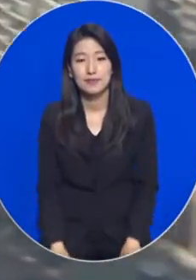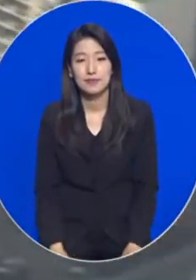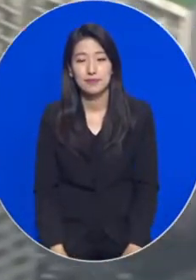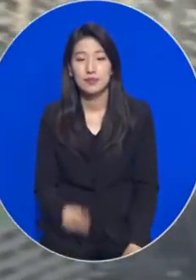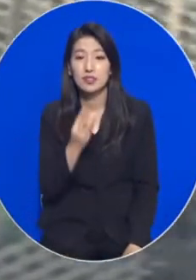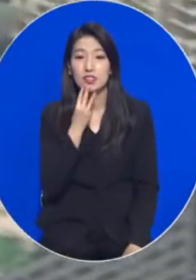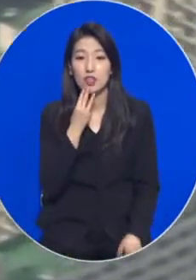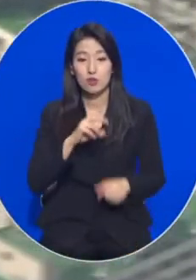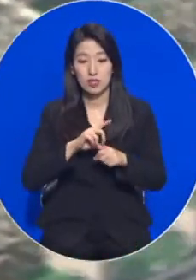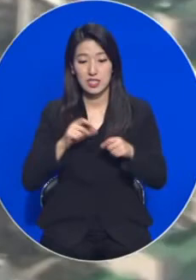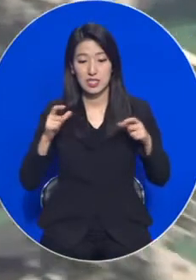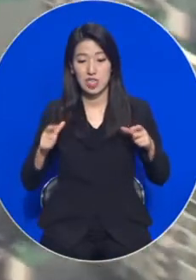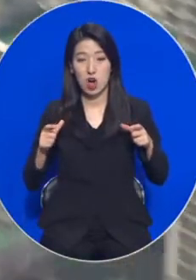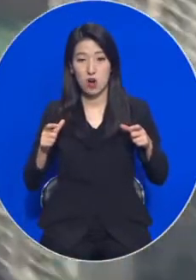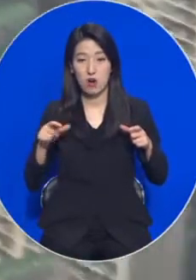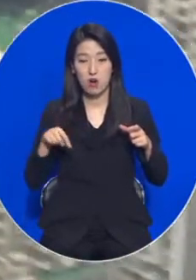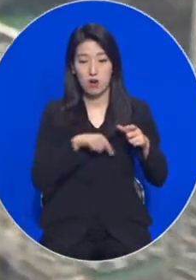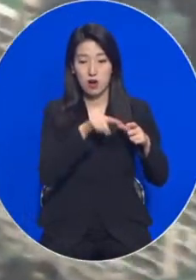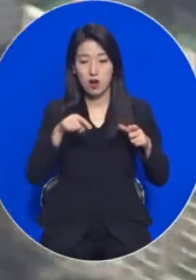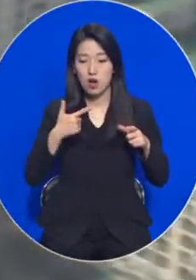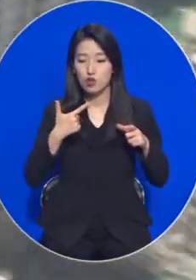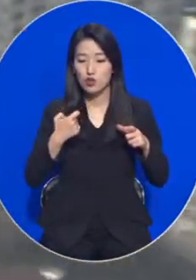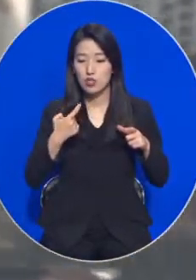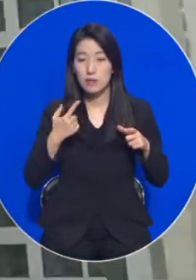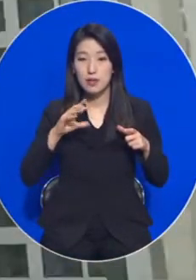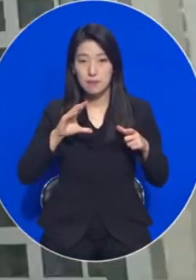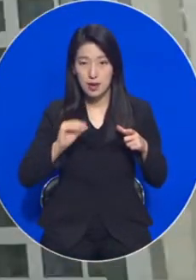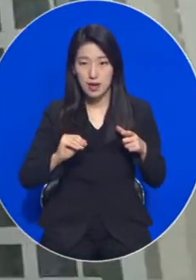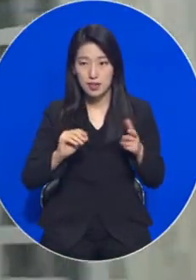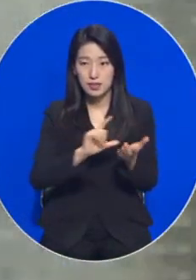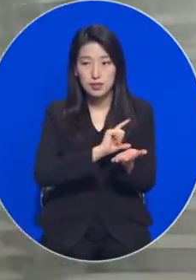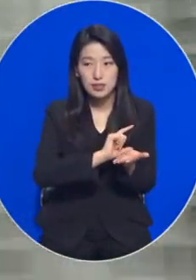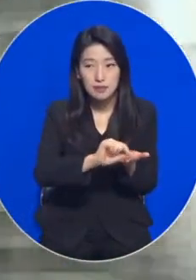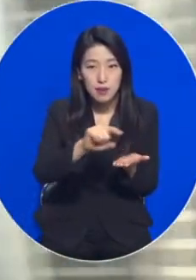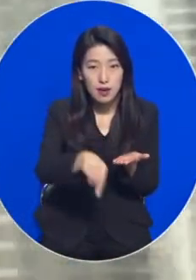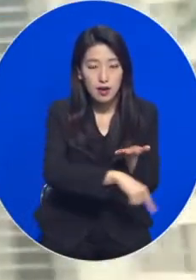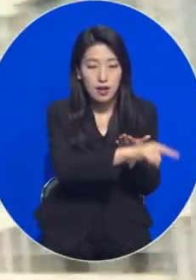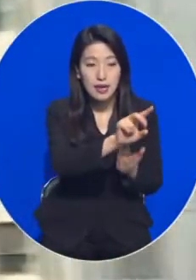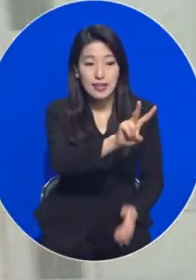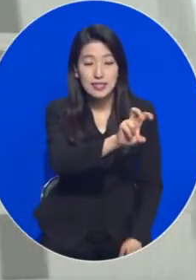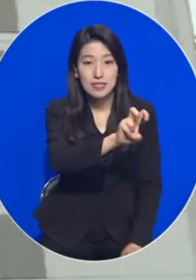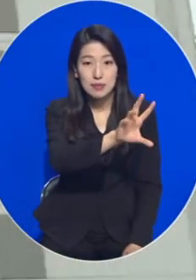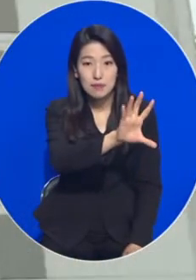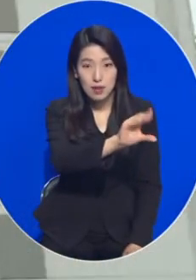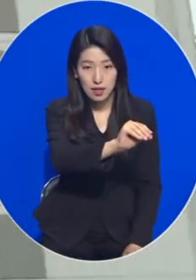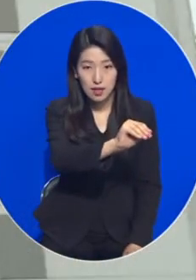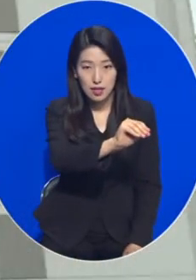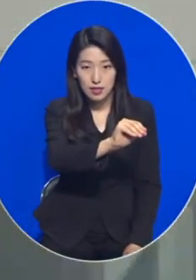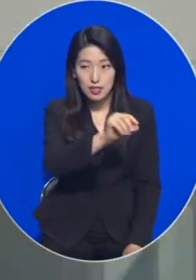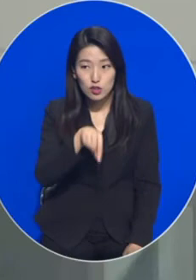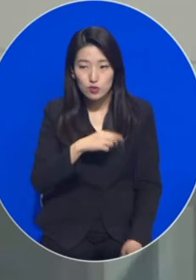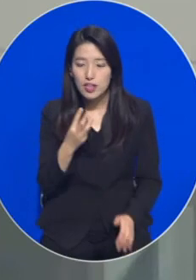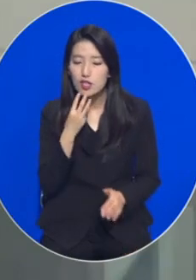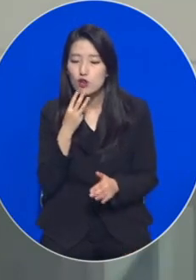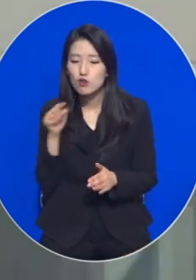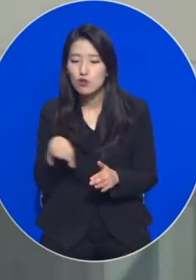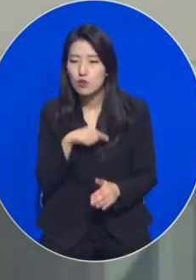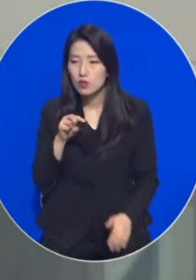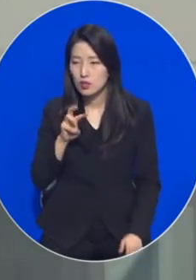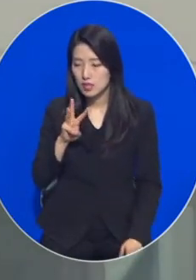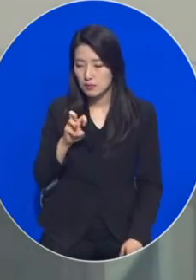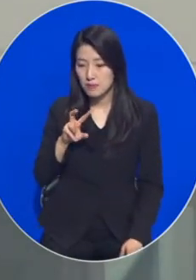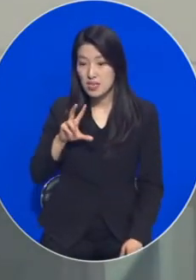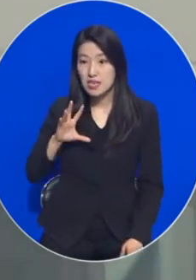가구, 지방은 약 22만 가구로 이 중 서울에 공급될 예정인 32만 가구는 분당 신도시의 3개